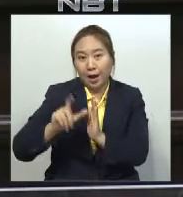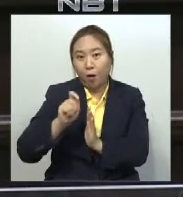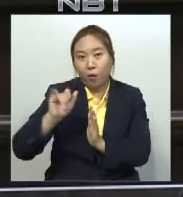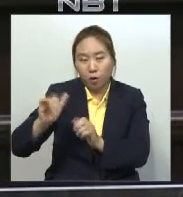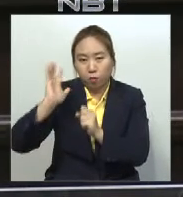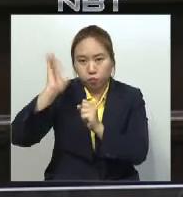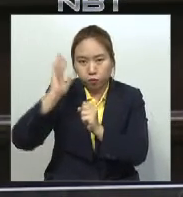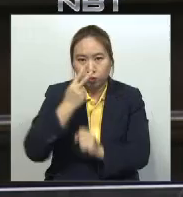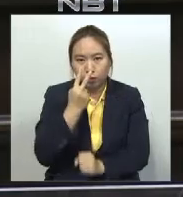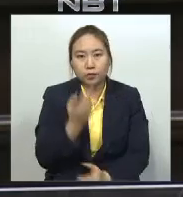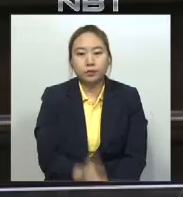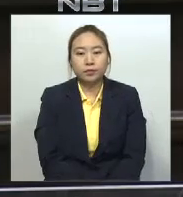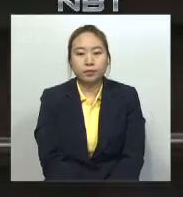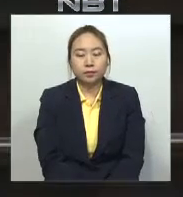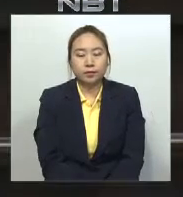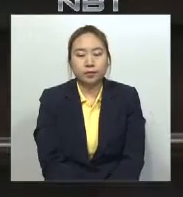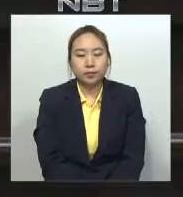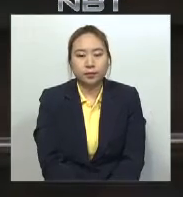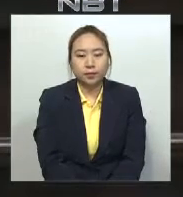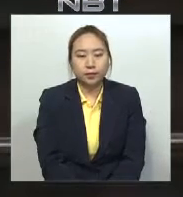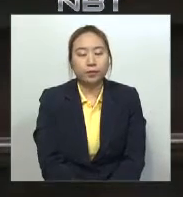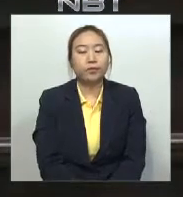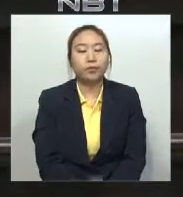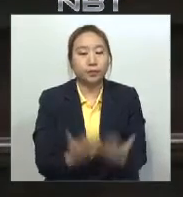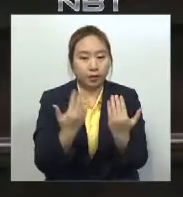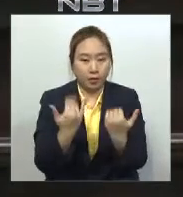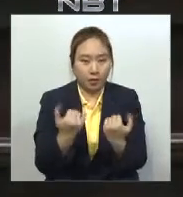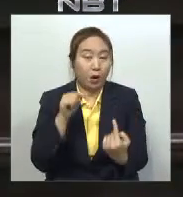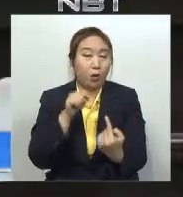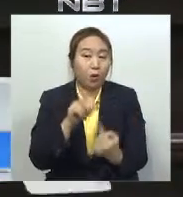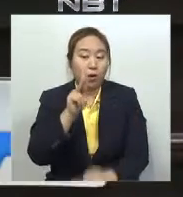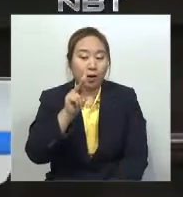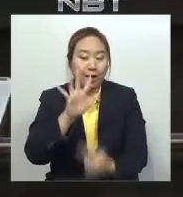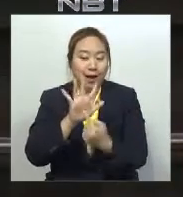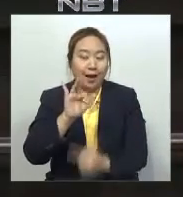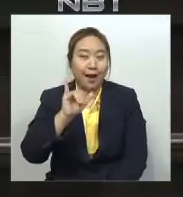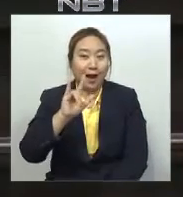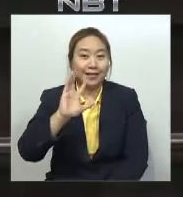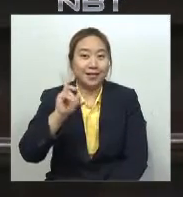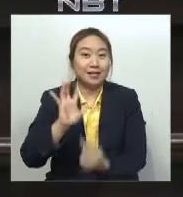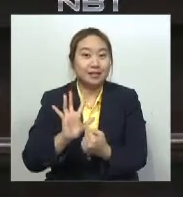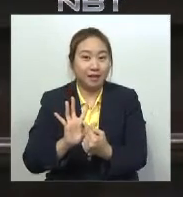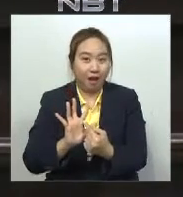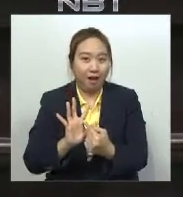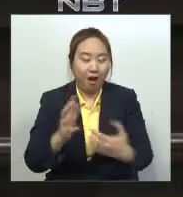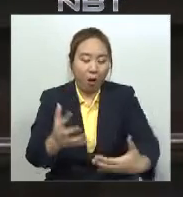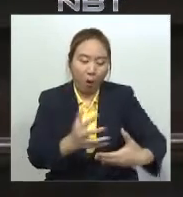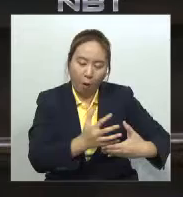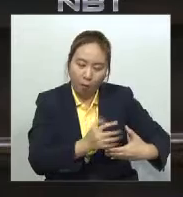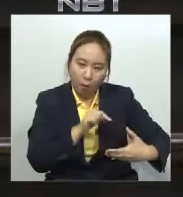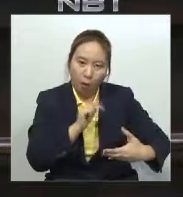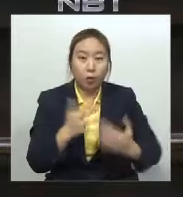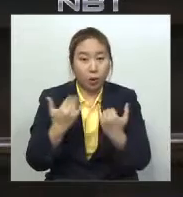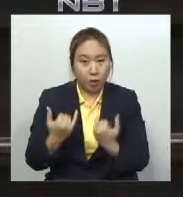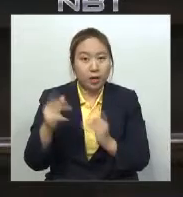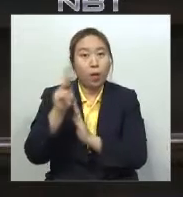การอย.ค่ะ คือในเรื่องของการครอบครองกัญชาเนี่ยในช่วงคือเจตนารมณ์ของตัวกฎหมายในขณะนี้